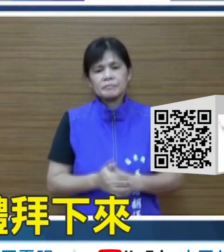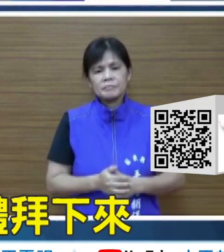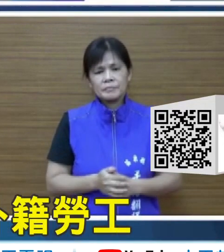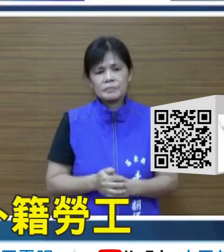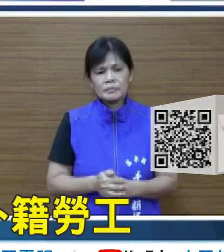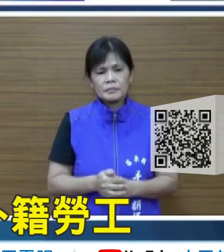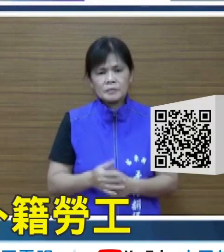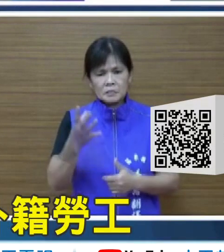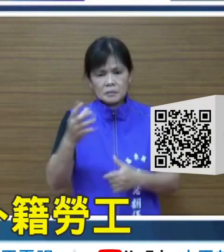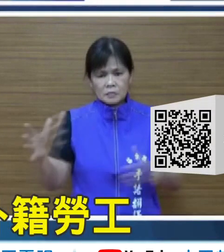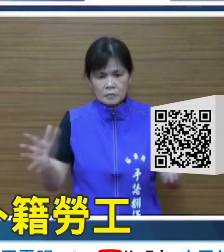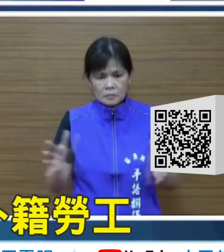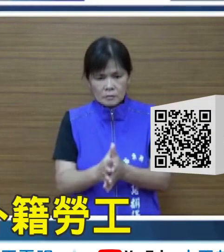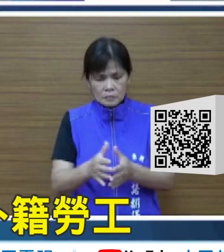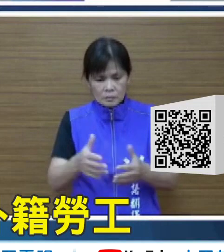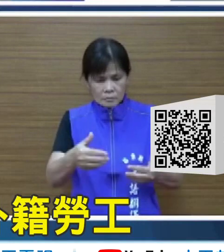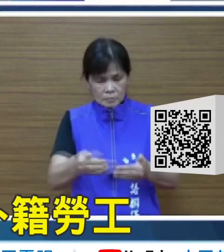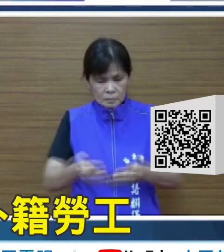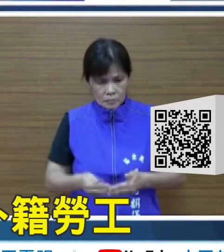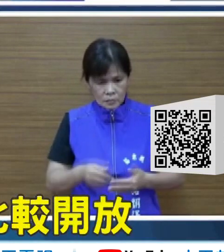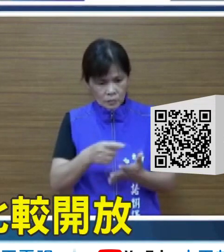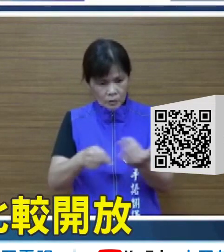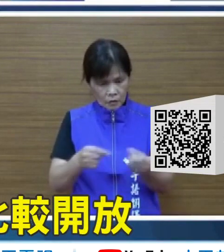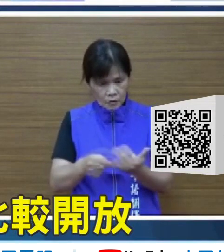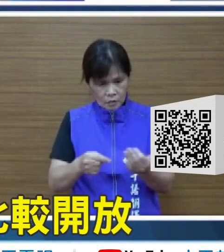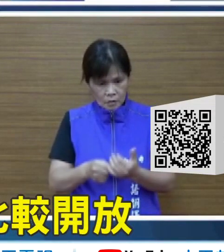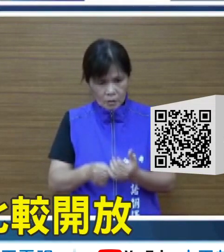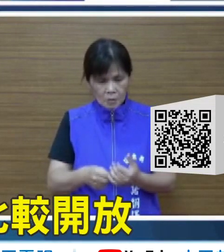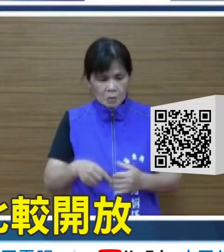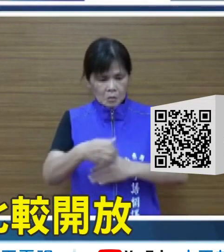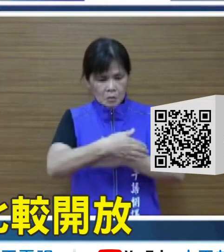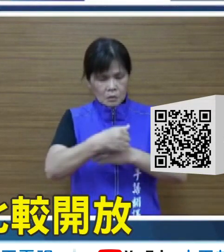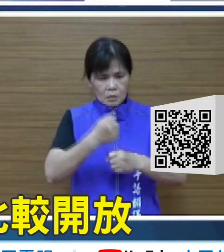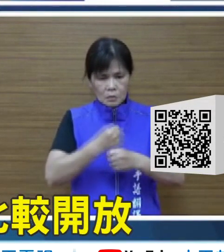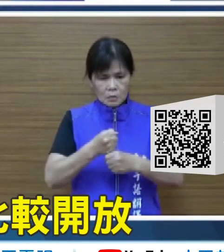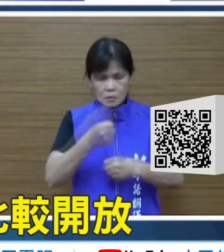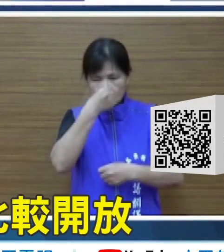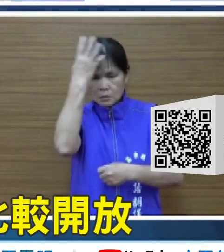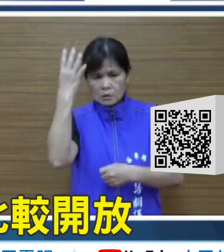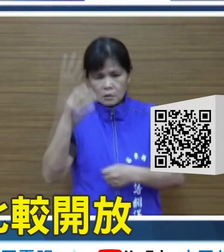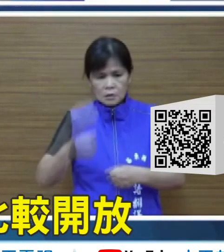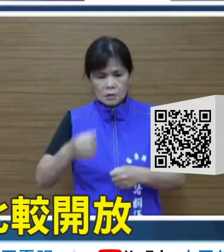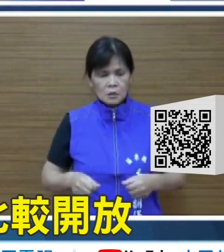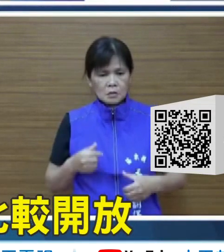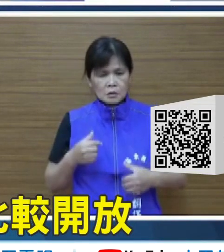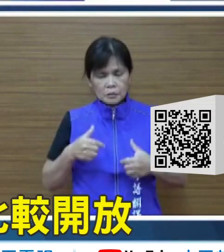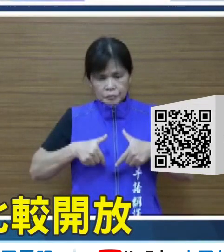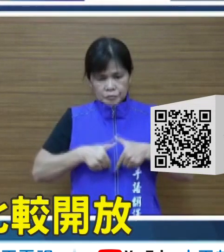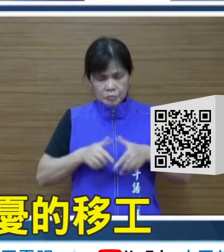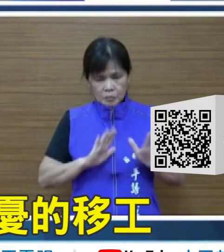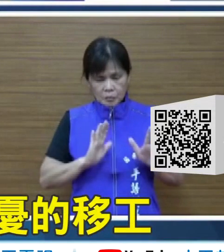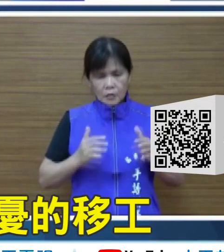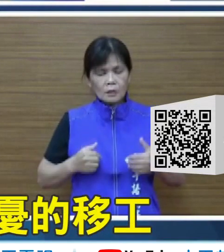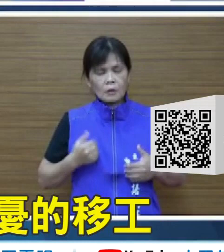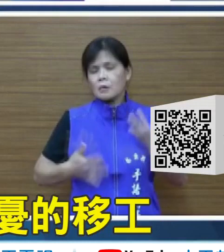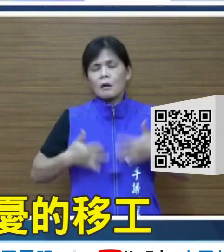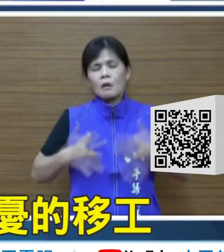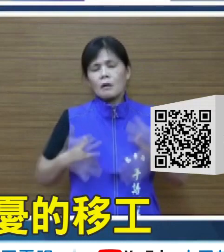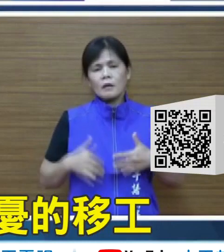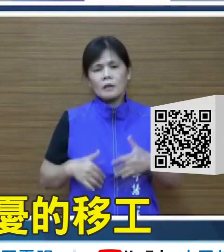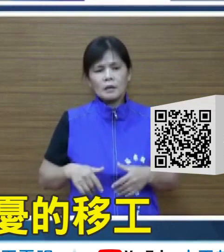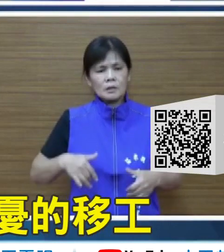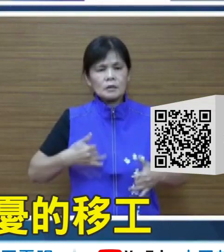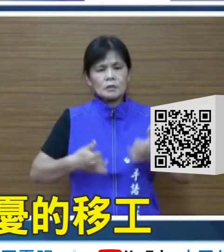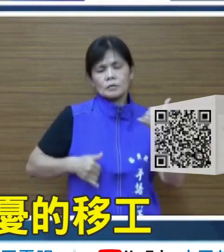就是因为这些外籍劳工，他们年轻，而且比较开放啊，所以造成了这个